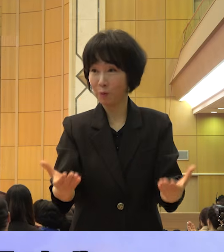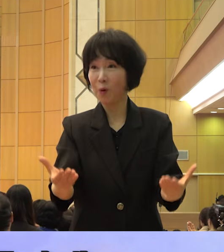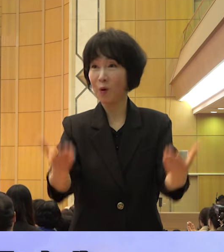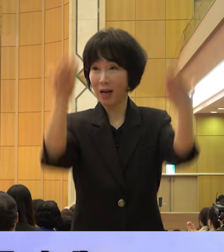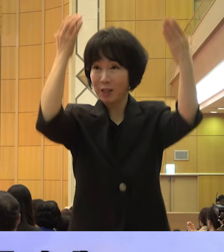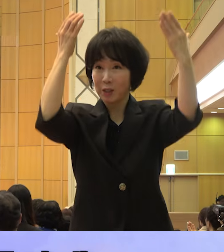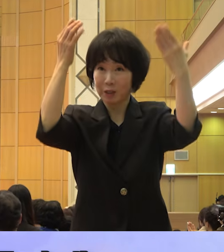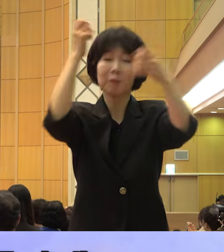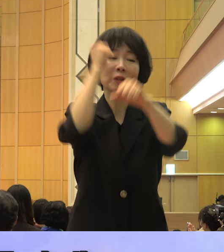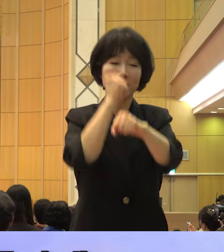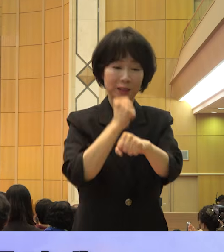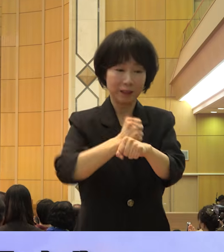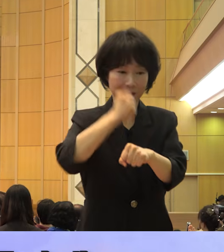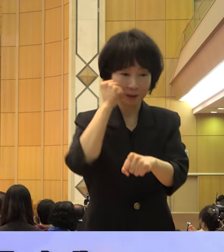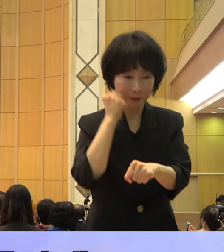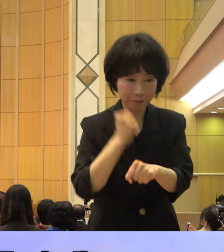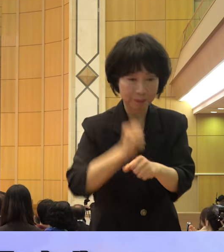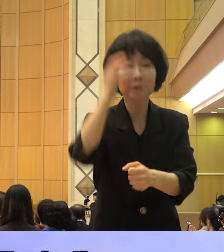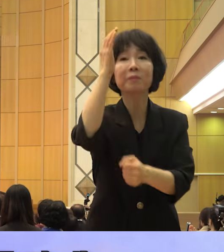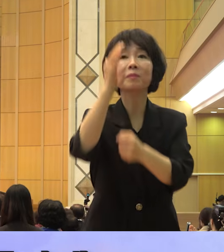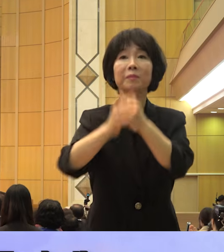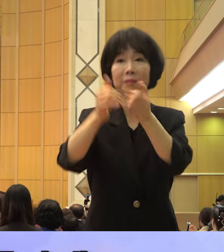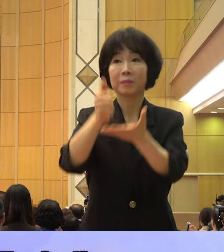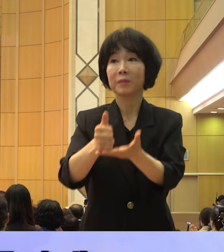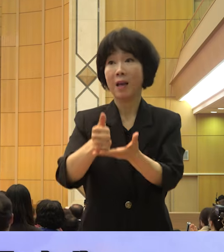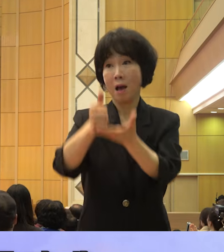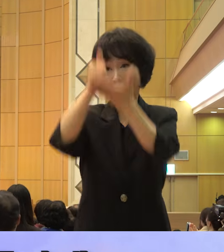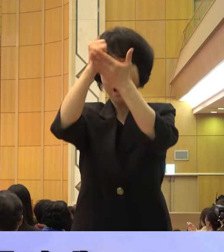하나님 축복하심을.